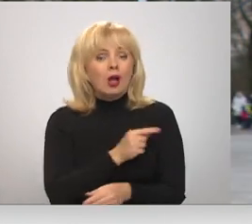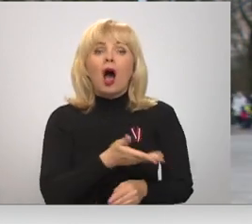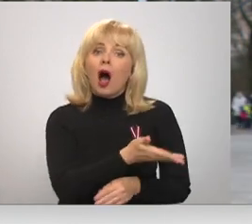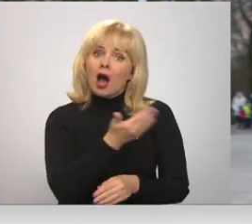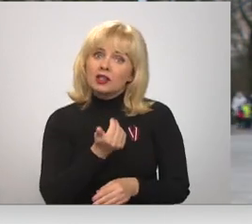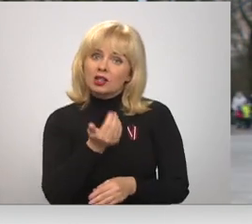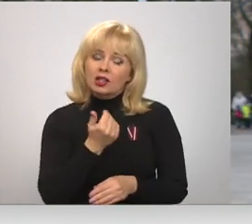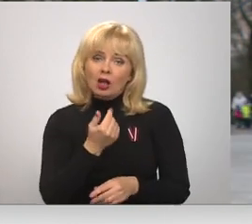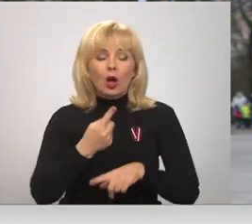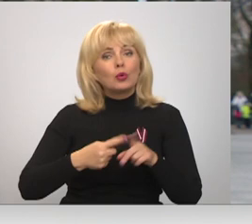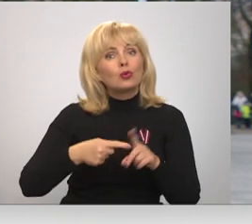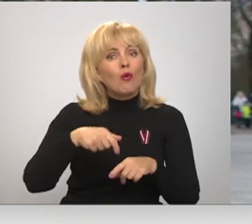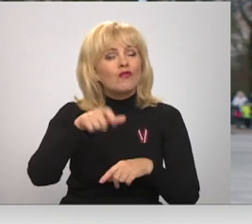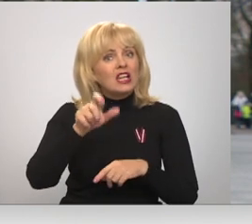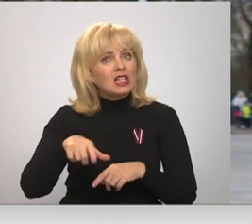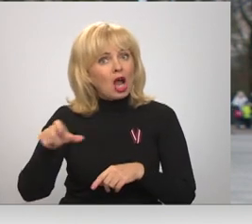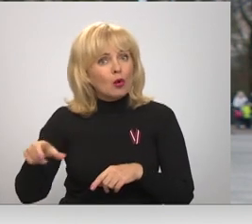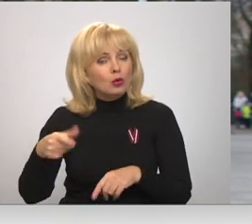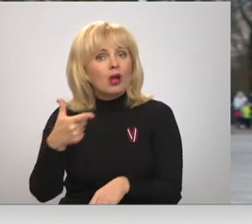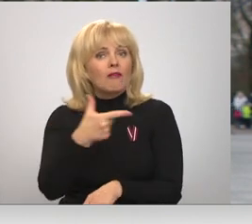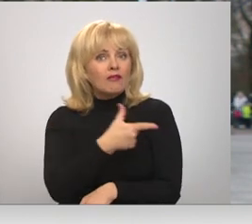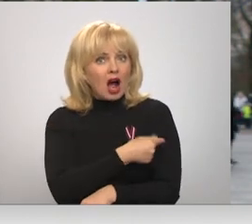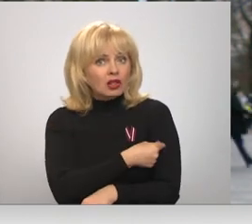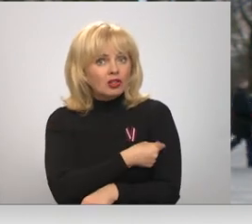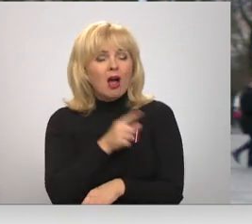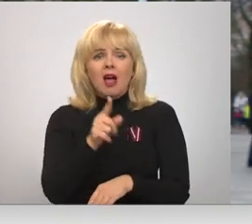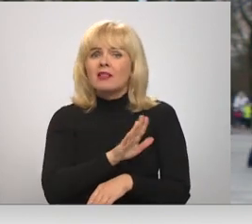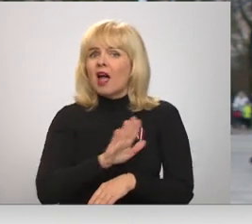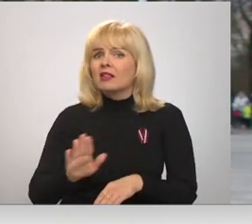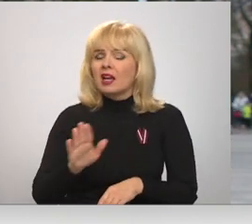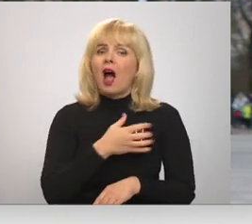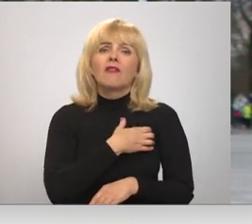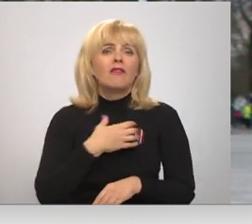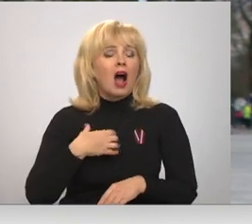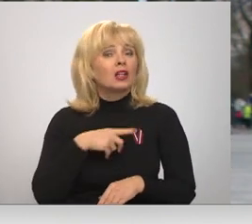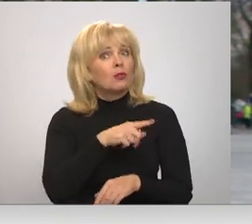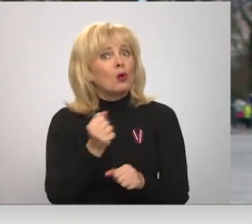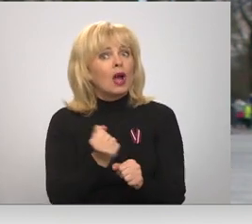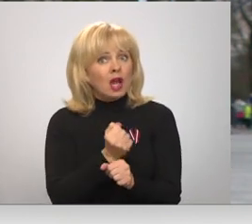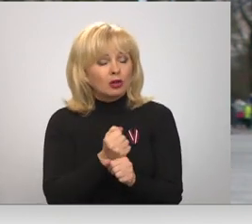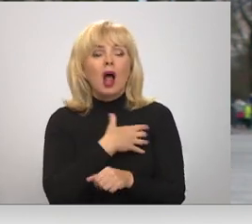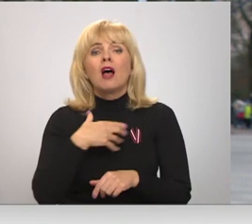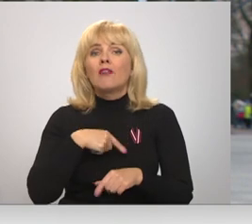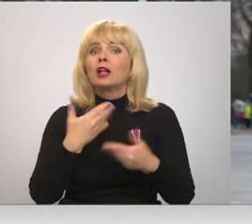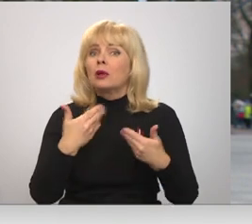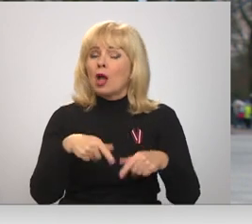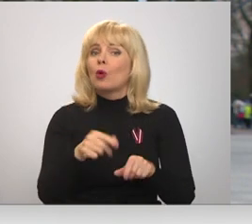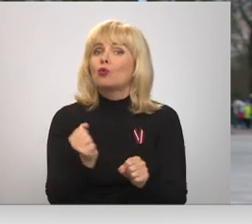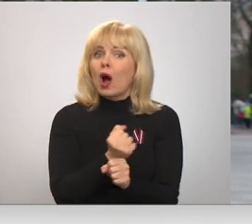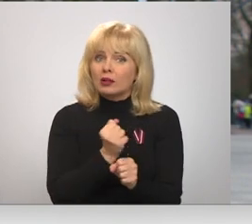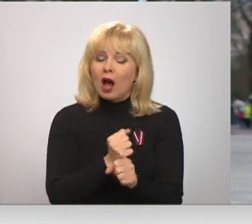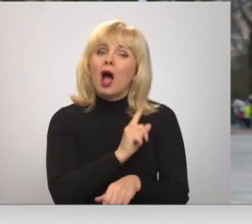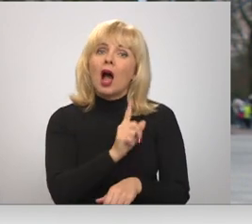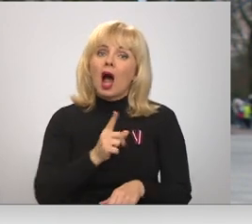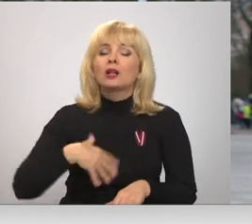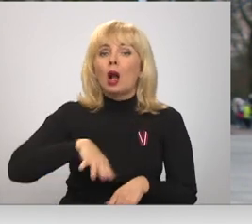aicināt savus tuviniekus vakcinēties. Jo ne tikai valdībai tas ir jādara, un valdība to dara, bet tas ir jādara katram